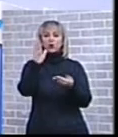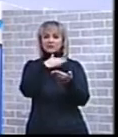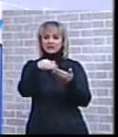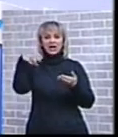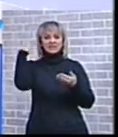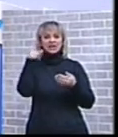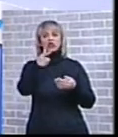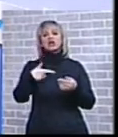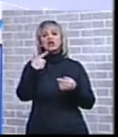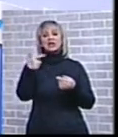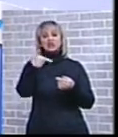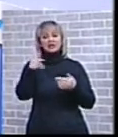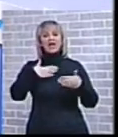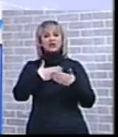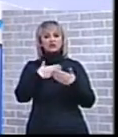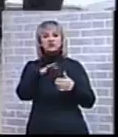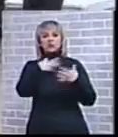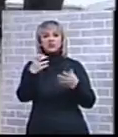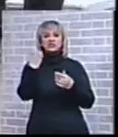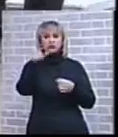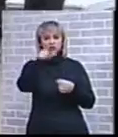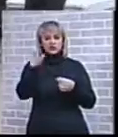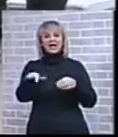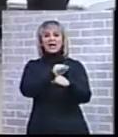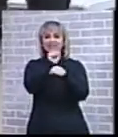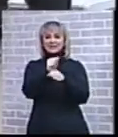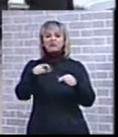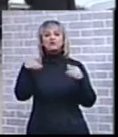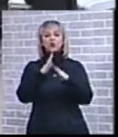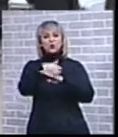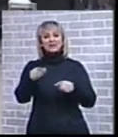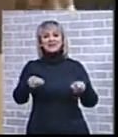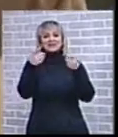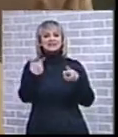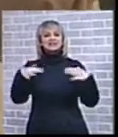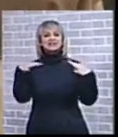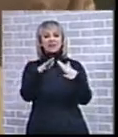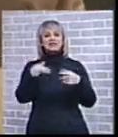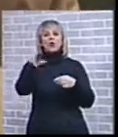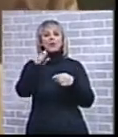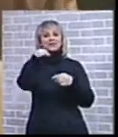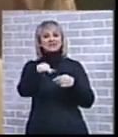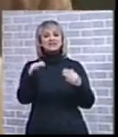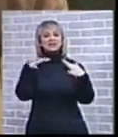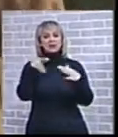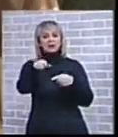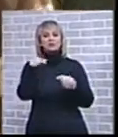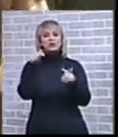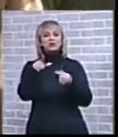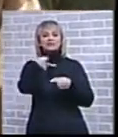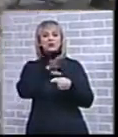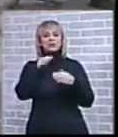казаки и гражданские активисты. Более сотни человек заблокировали вход в гостиницу, где собрались сторонники оппозиционера.